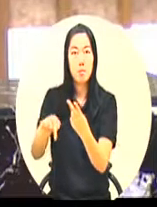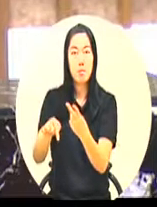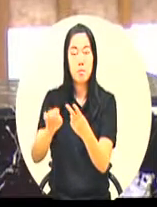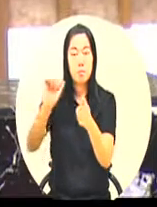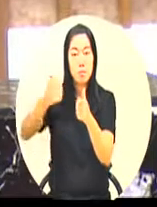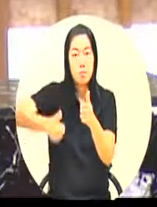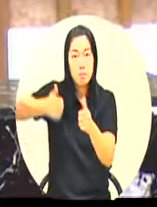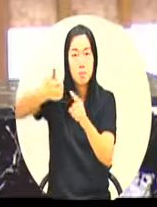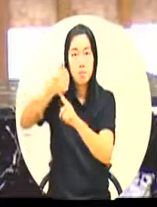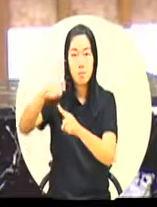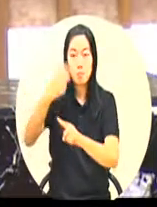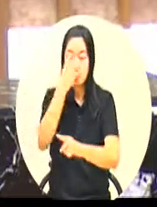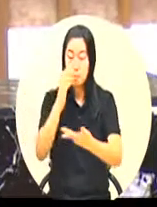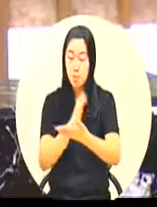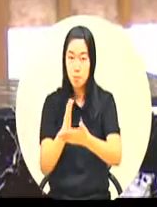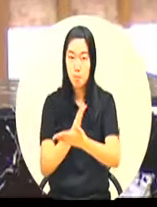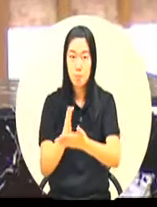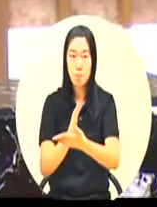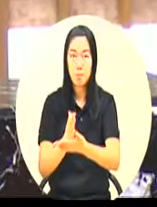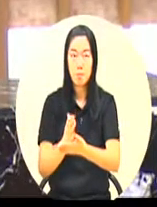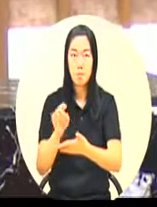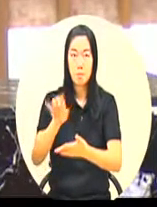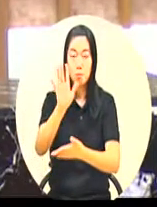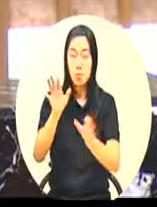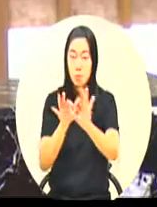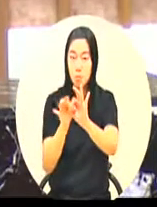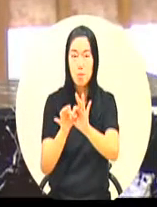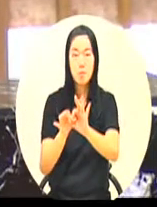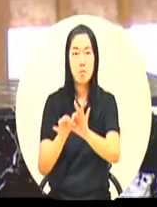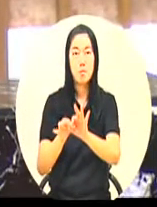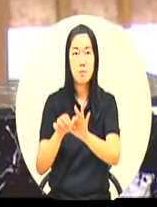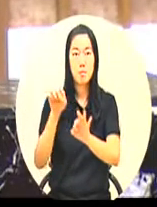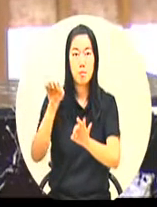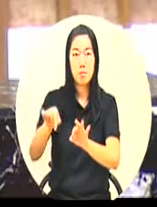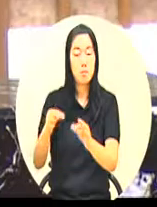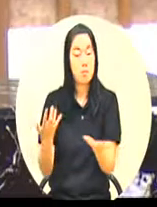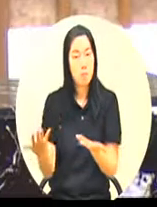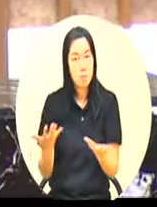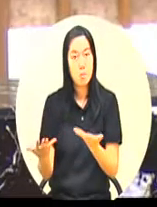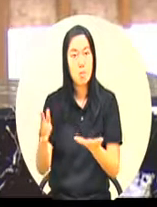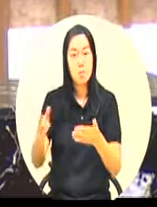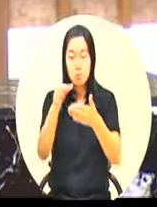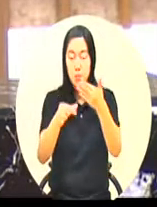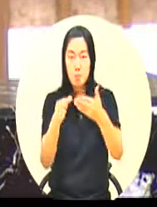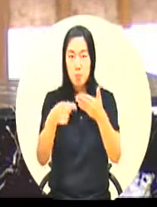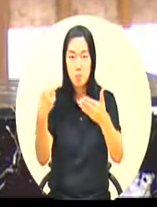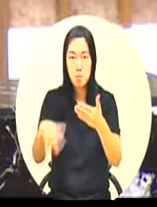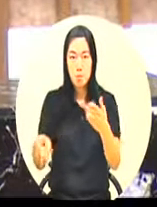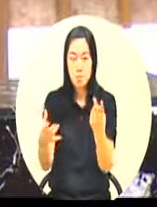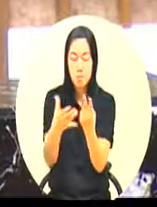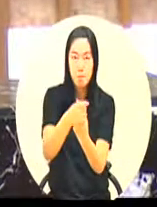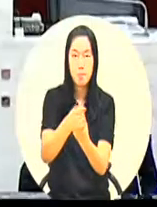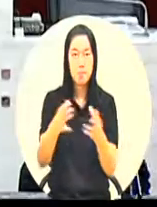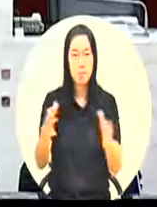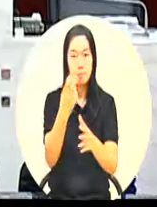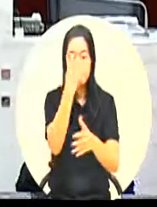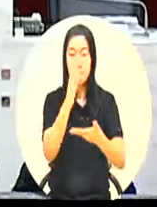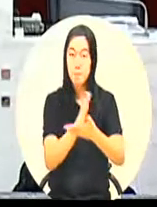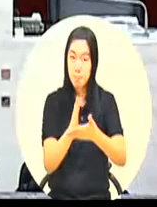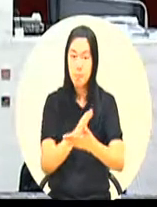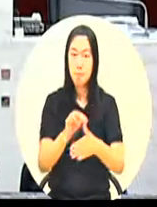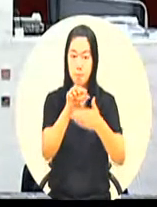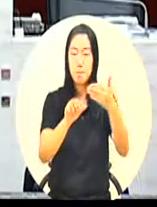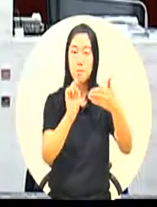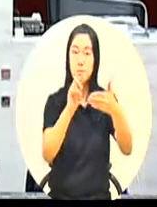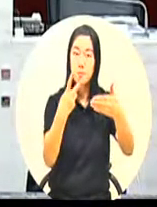这个并案，在审理这个相关的这一部分的时候，相关条文的时候再并案审理。 所以只有十二